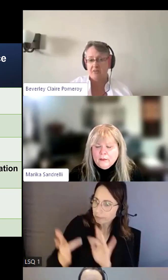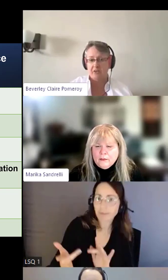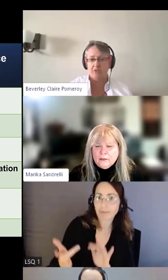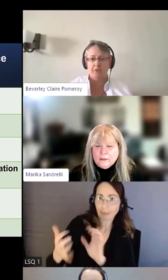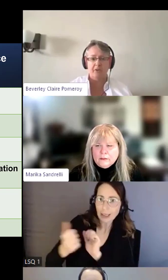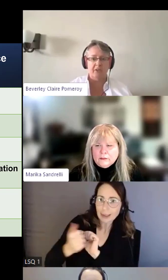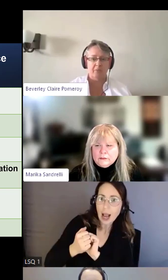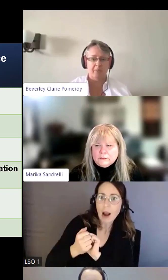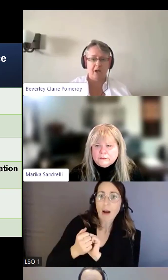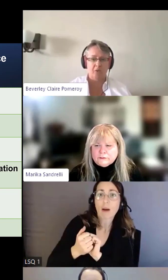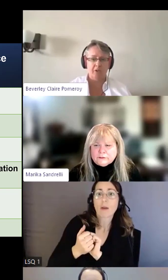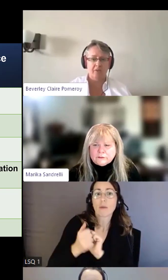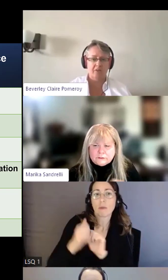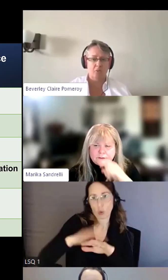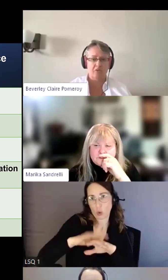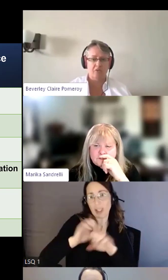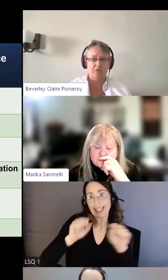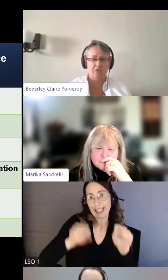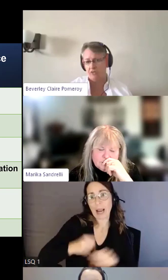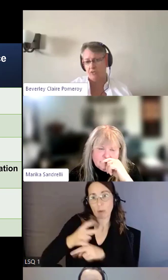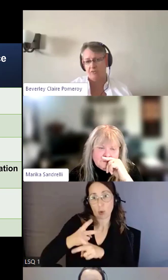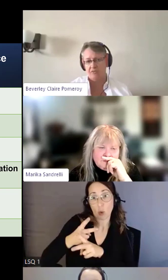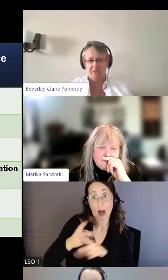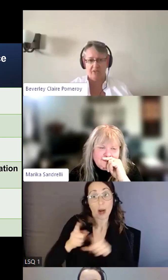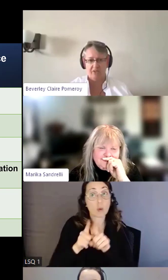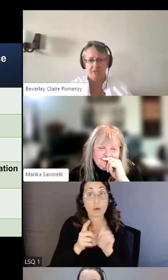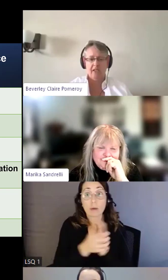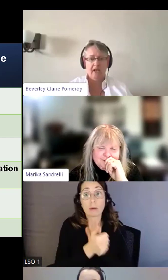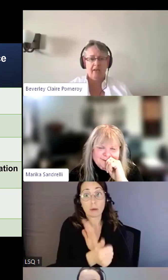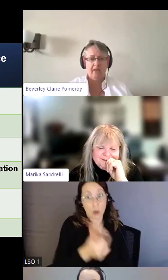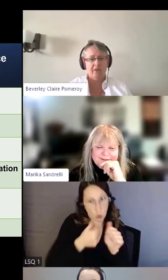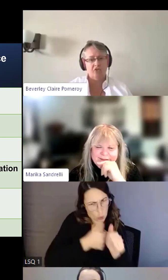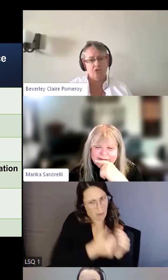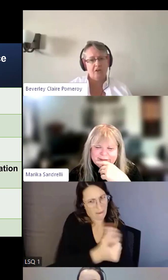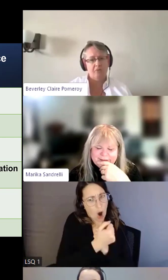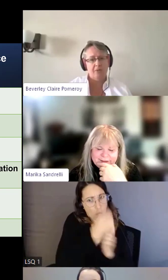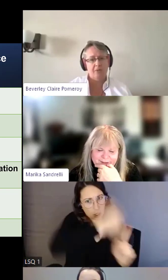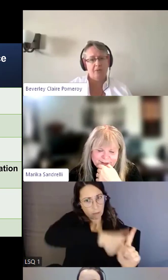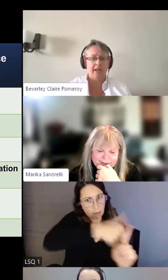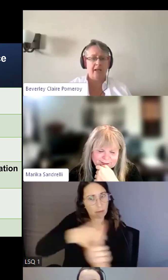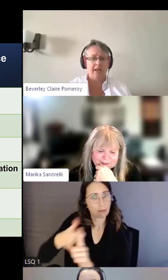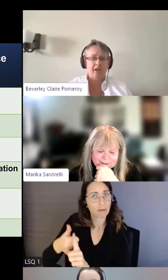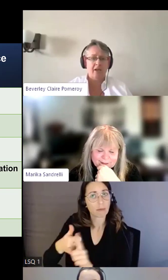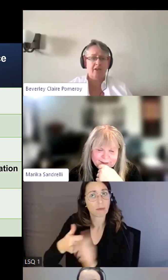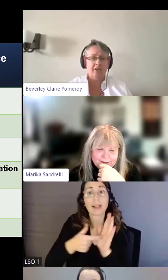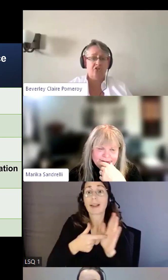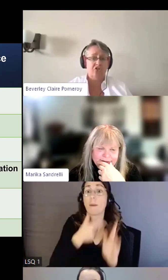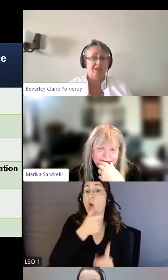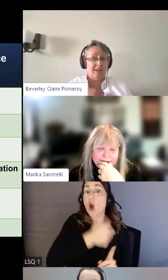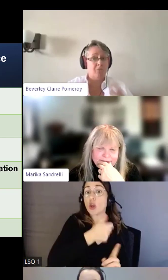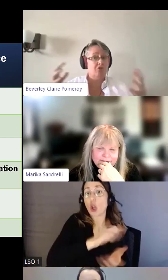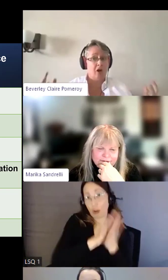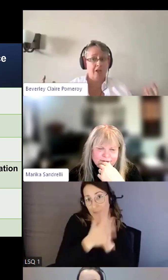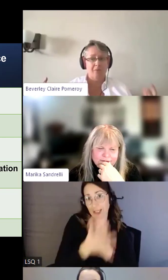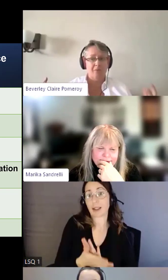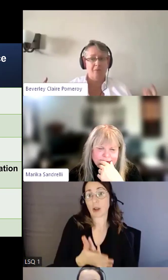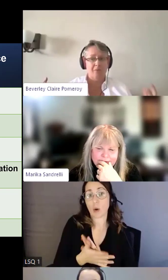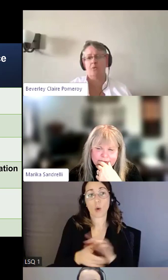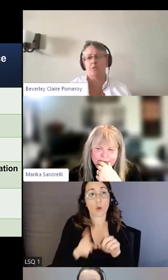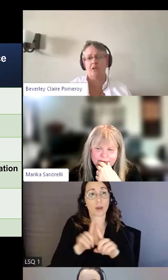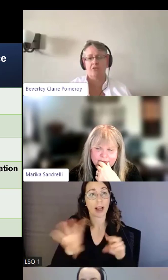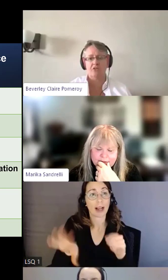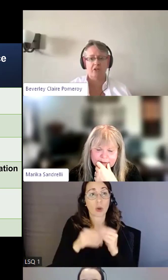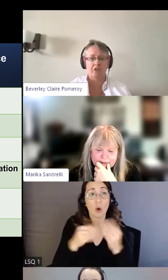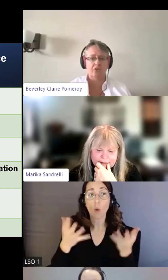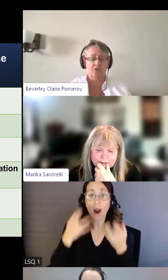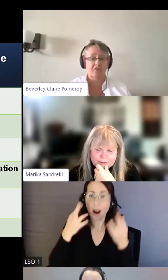forces, l'autonomisation aussi. Et ensuite, j'ajouterais aussi qu'il y a la reconnaissance de l'interaction au niveau de la